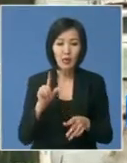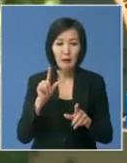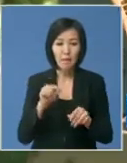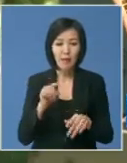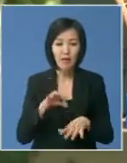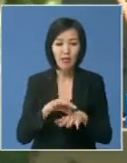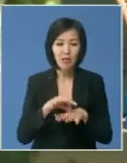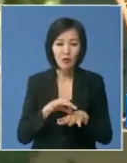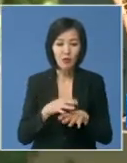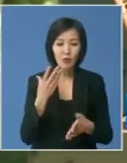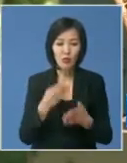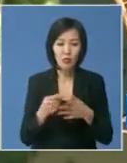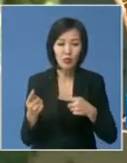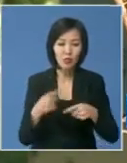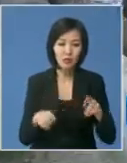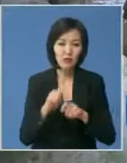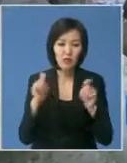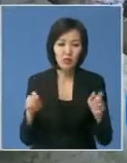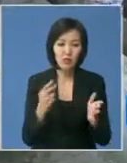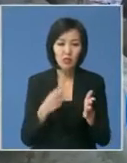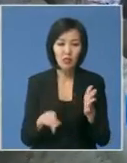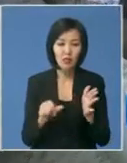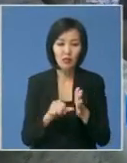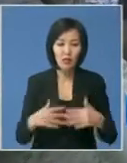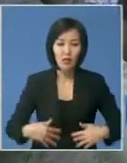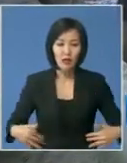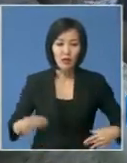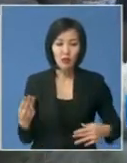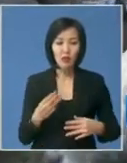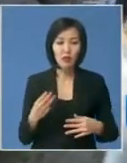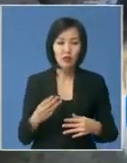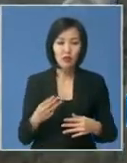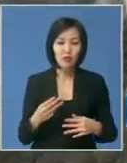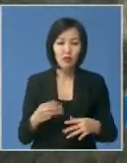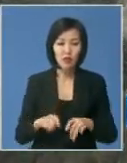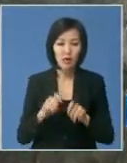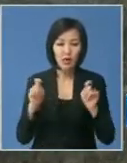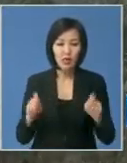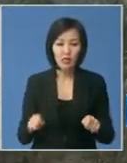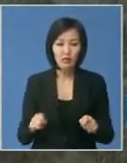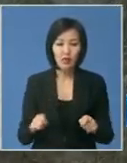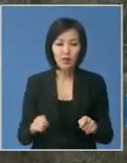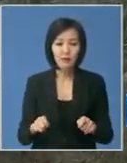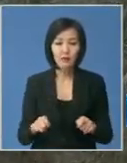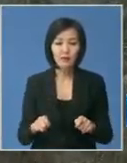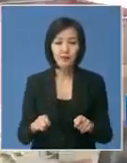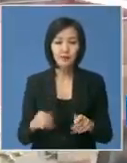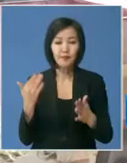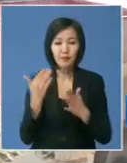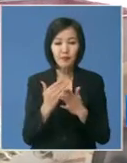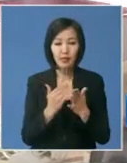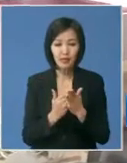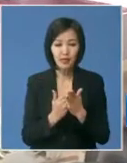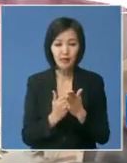жеке кәсіптерін бастаған. Бұдан бөлек 26 адам мал шаруашылығымен айналысуды ұйғарған екен. Осылайша нәтижелі жұмыспен қамтуды және жаппай кәсіпкерлікті